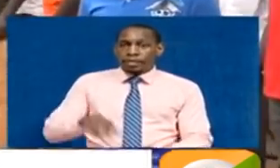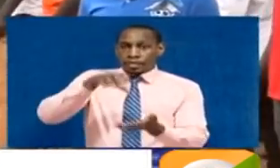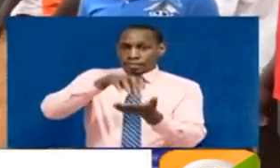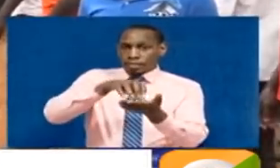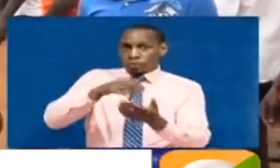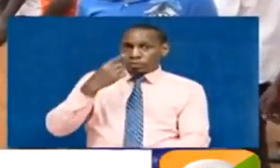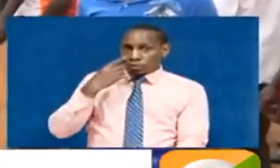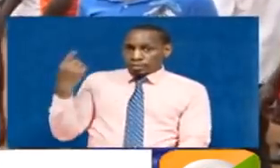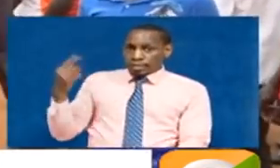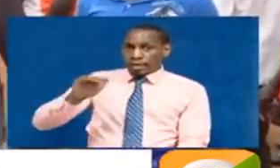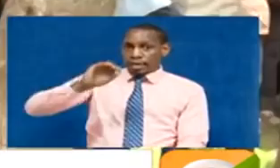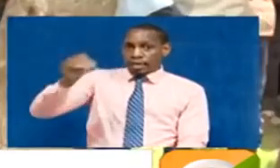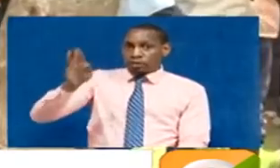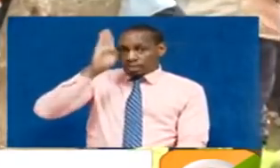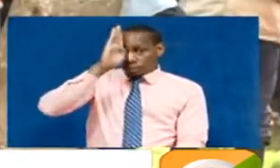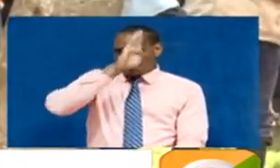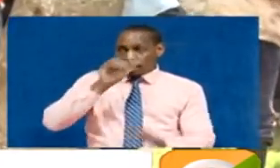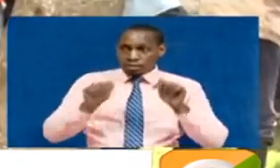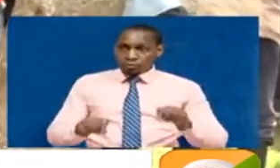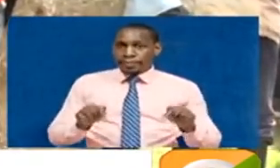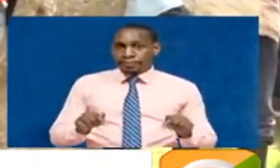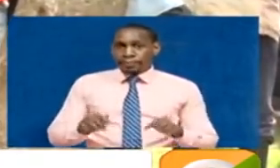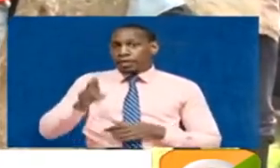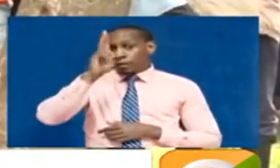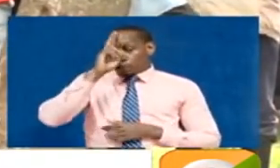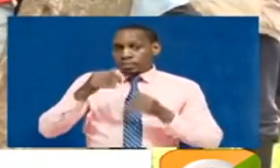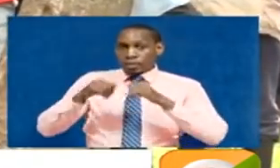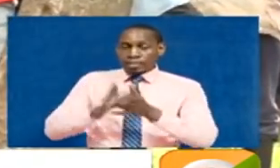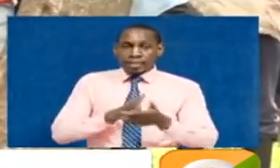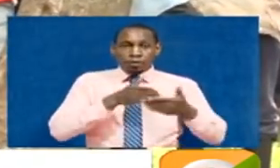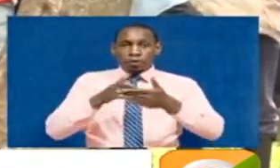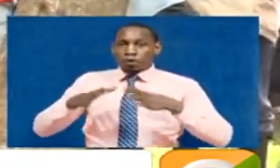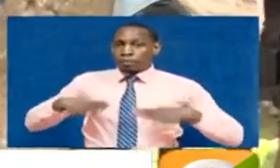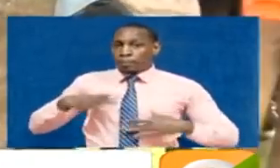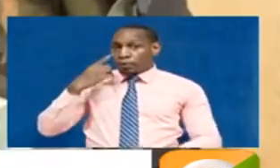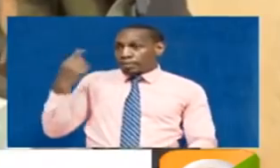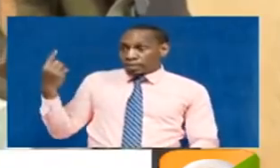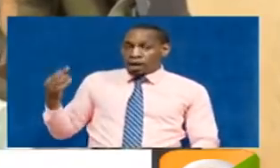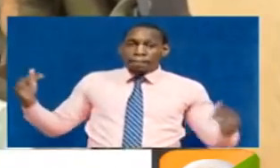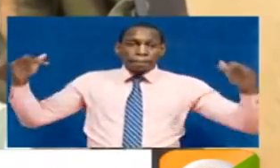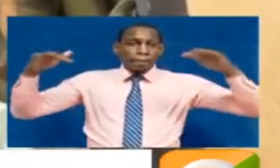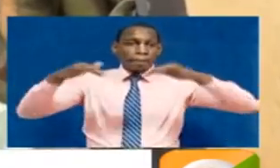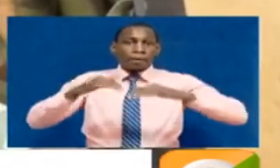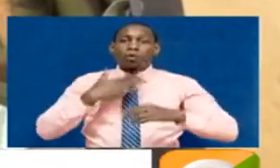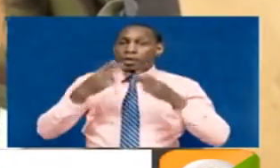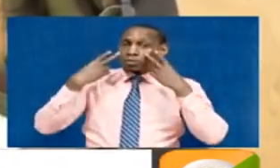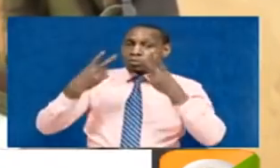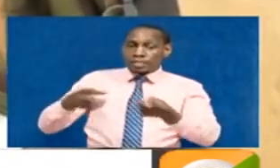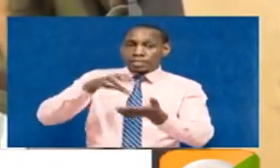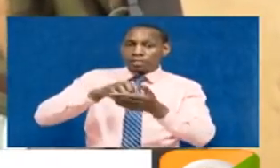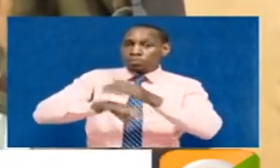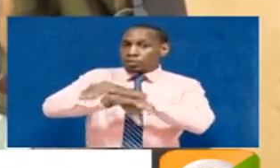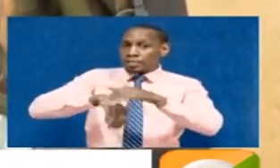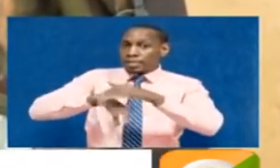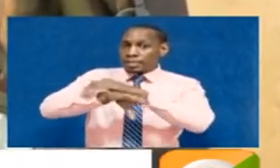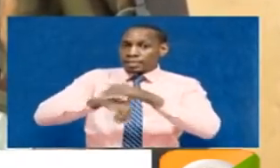Taswira jijini Kimilili katika kaunti ya Bungoma hii leo. Polisi wakijaribu kuzuia umati huu uliofika hapa ili kushuhudia kisa cha